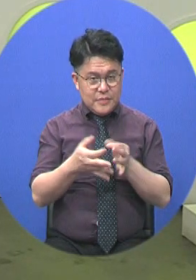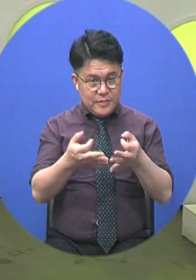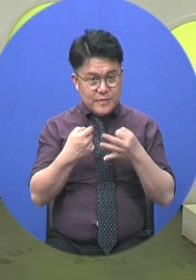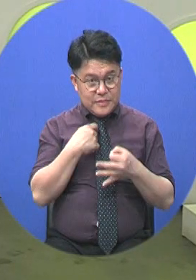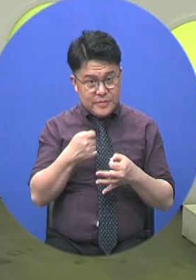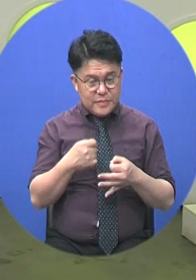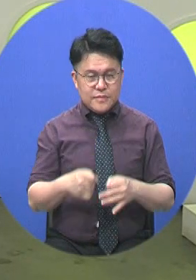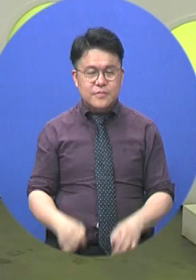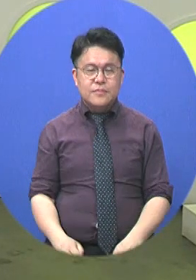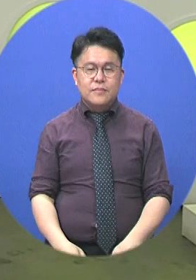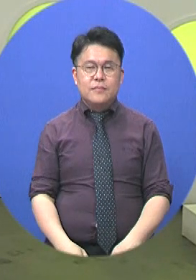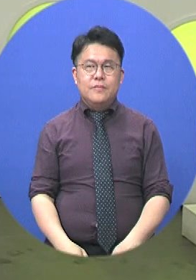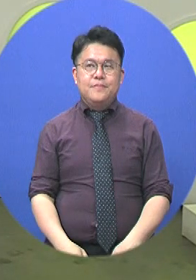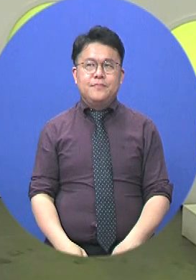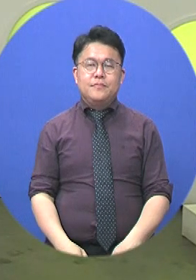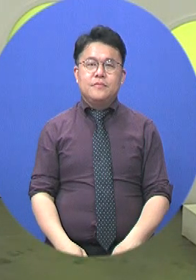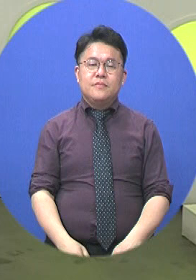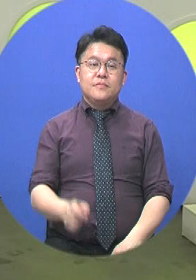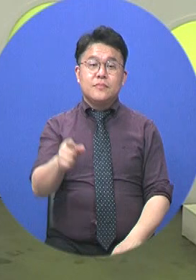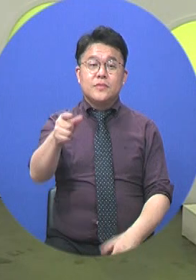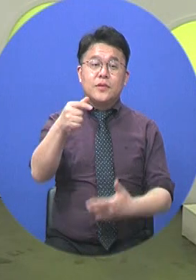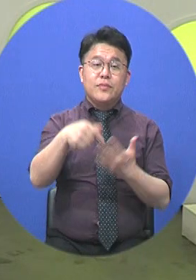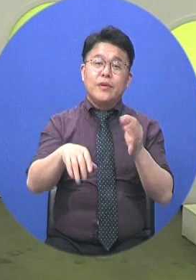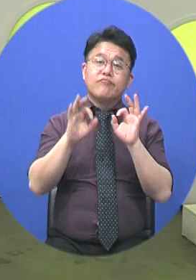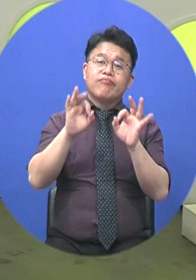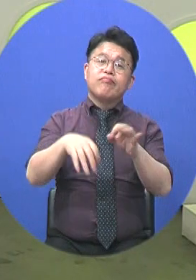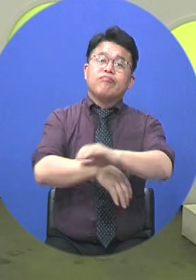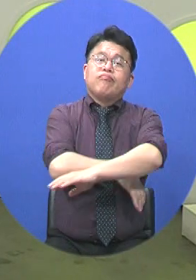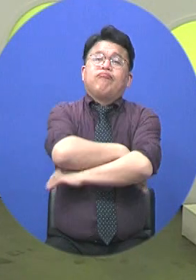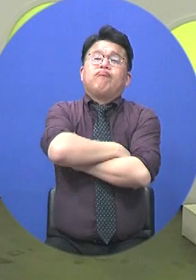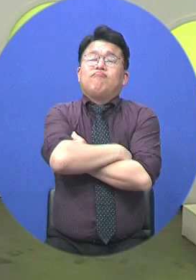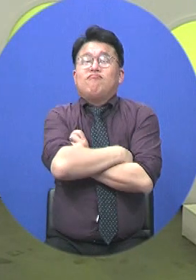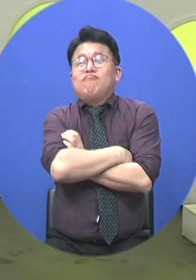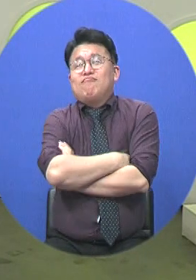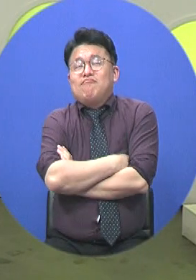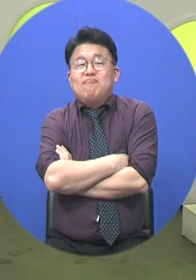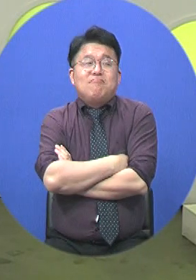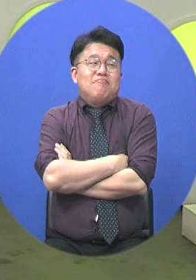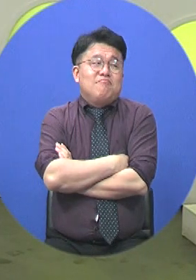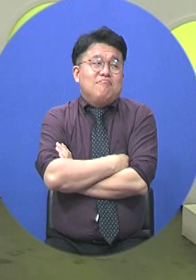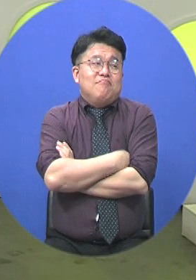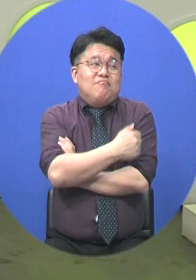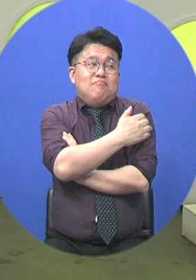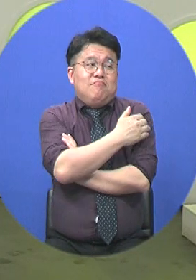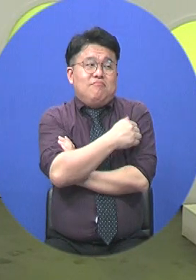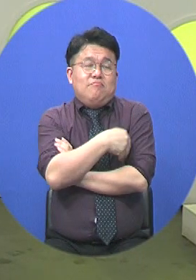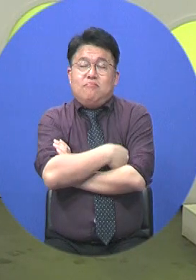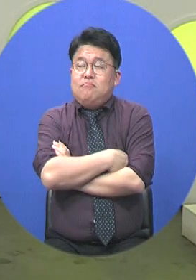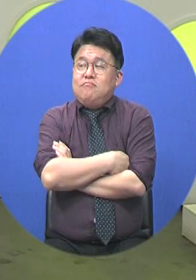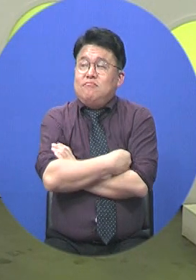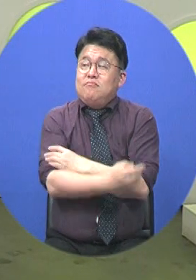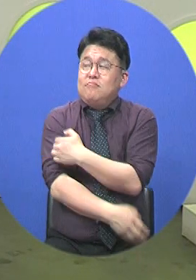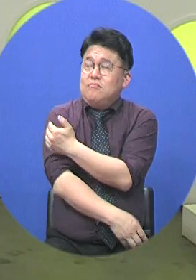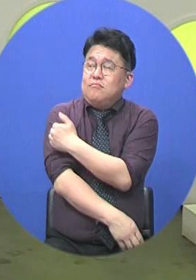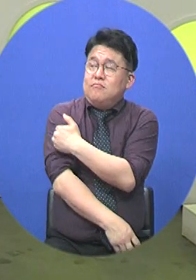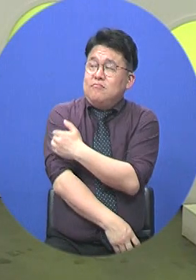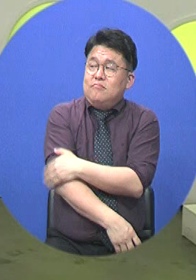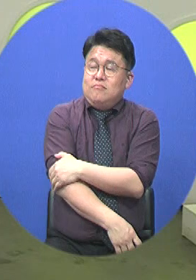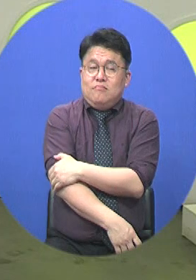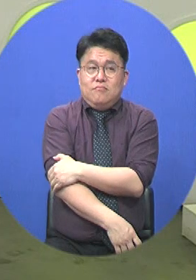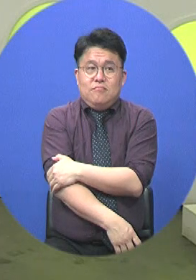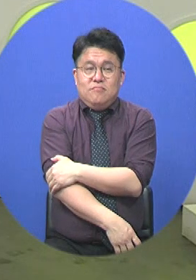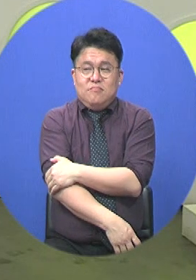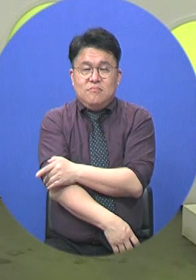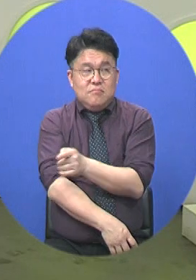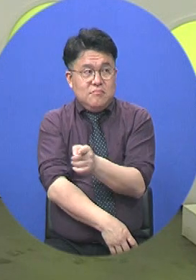권해주셨나요? 아니, 방송을 보고 네. 또 주위 분들이 또 많은